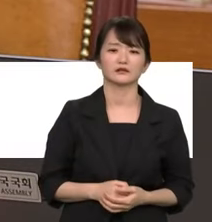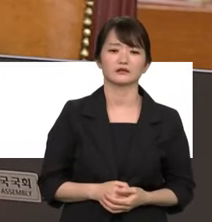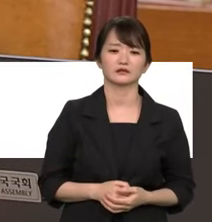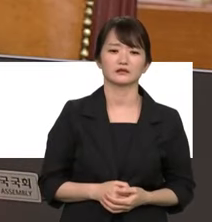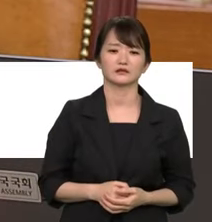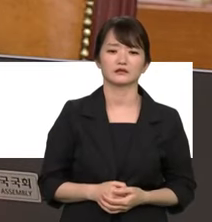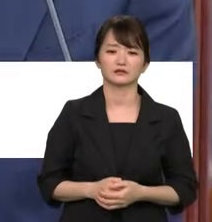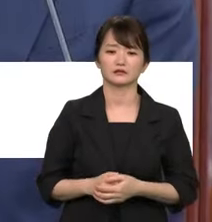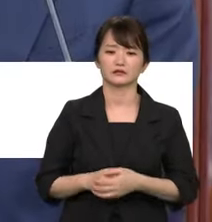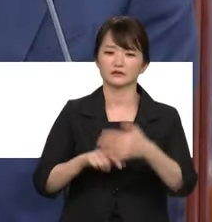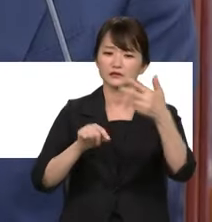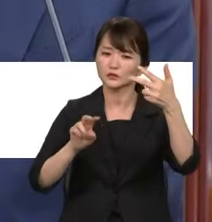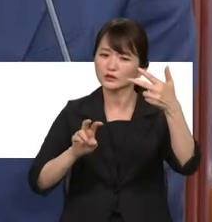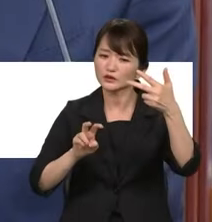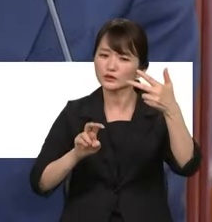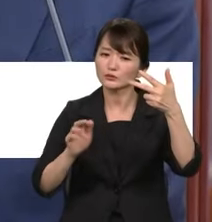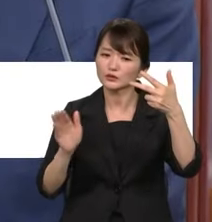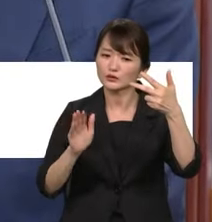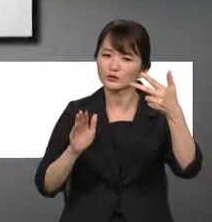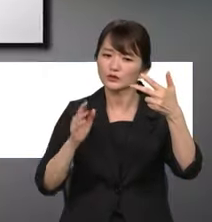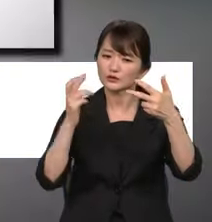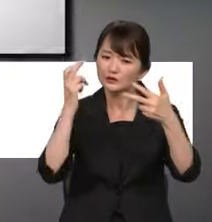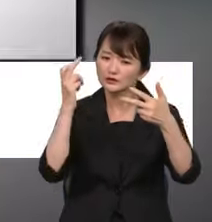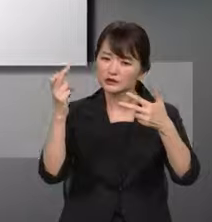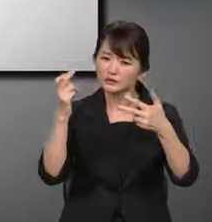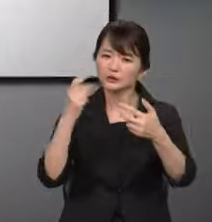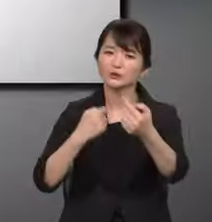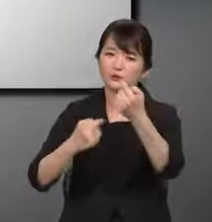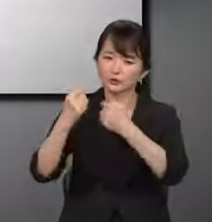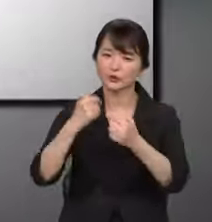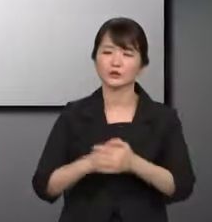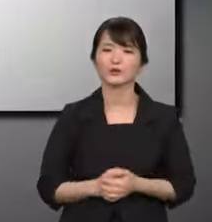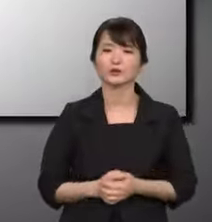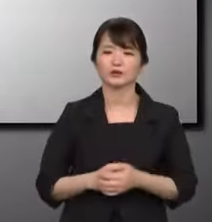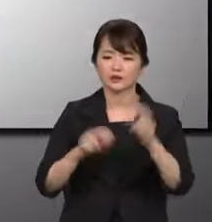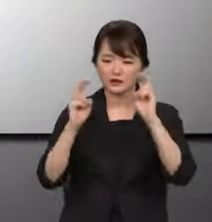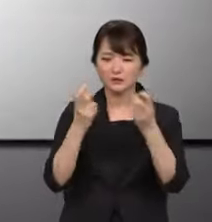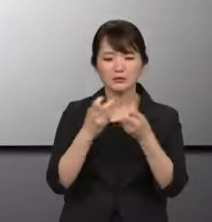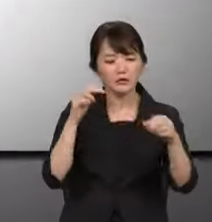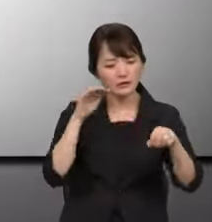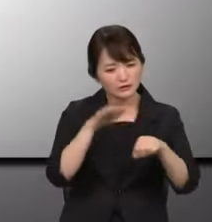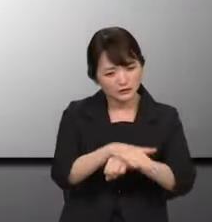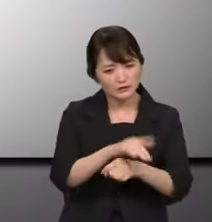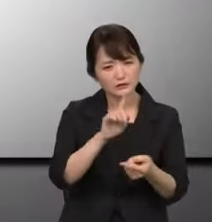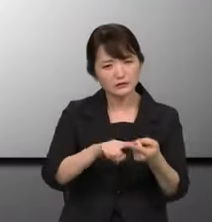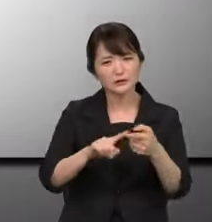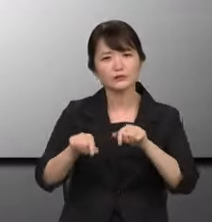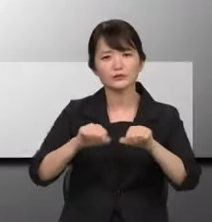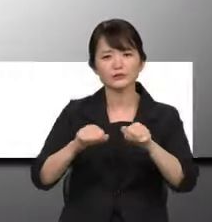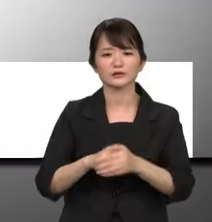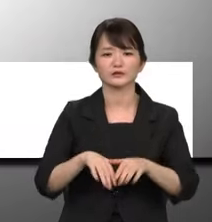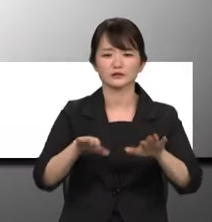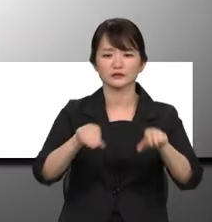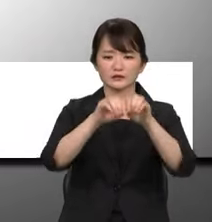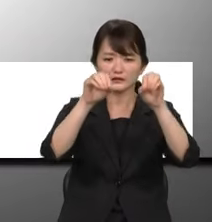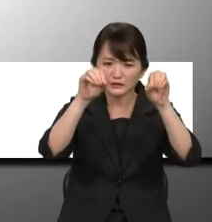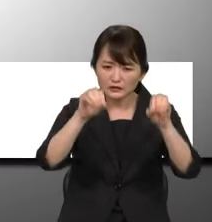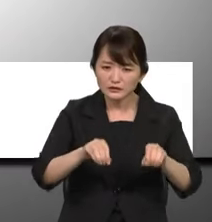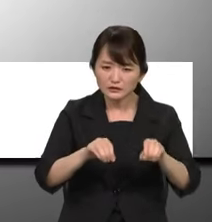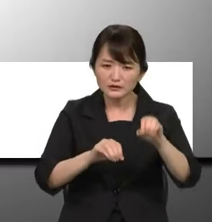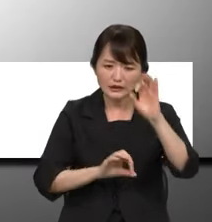한 12일 정도에 보고를 받았어요. 처음엔 회사 방침대로 대응했지만 지금 시스템상